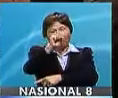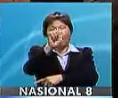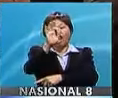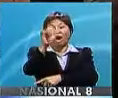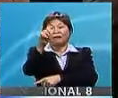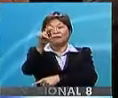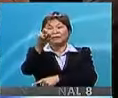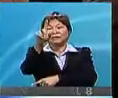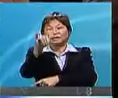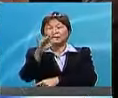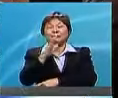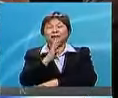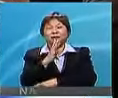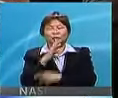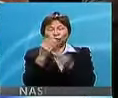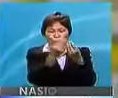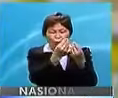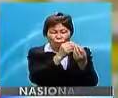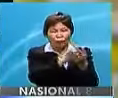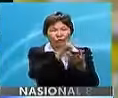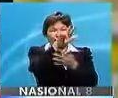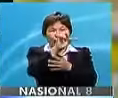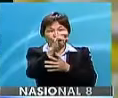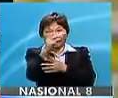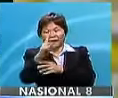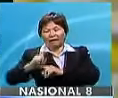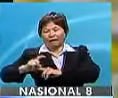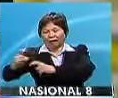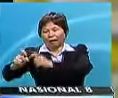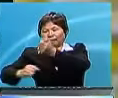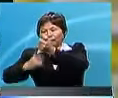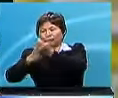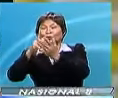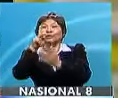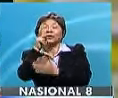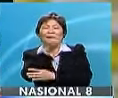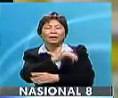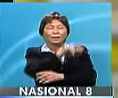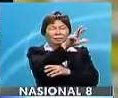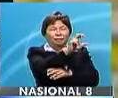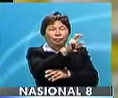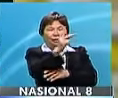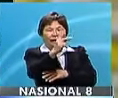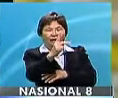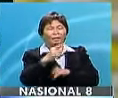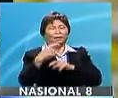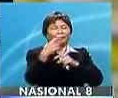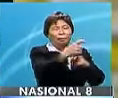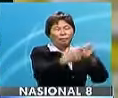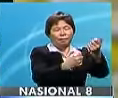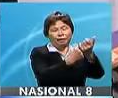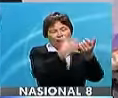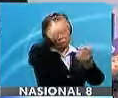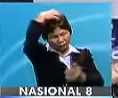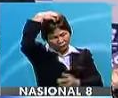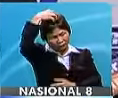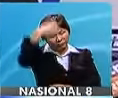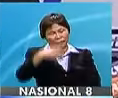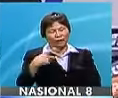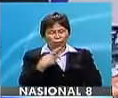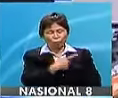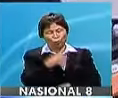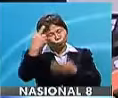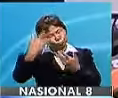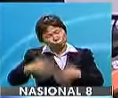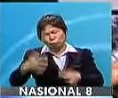Amzah berkata, daripada jumlah itu sebanyak 30,000 diberikan kepada penyokong Kedah dan 30,000 lagi untuk penyokong Selangor. Kita telah